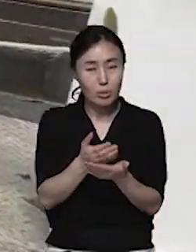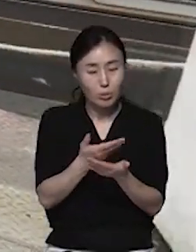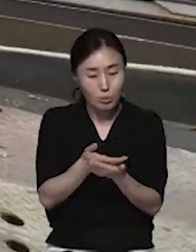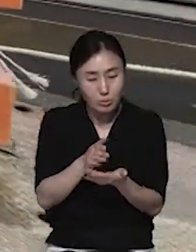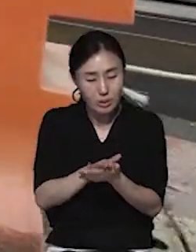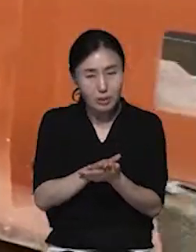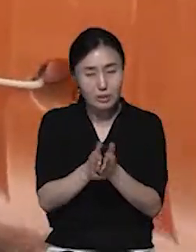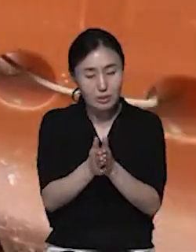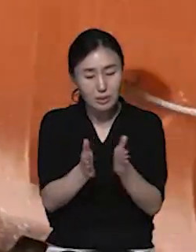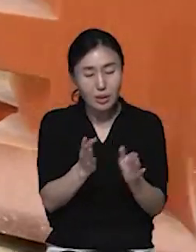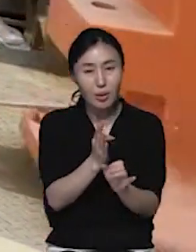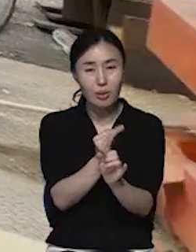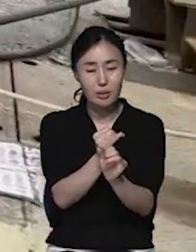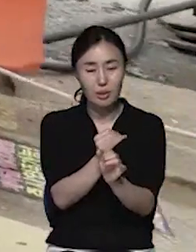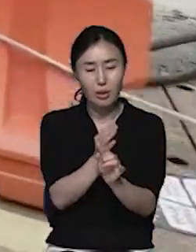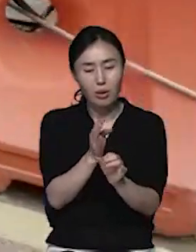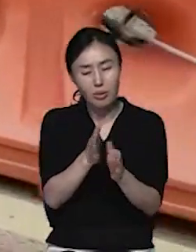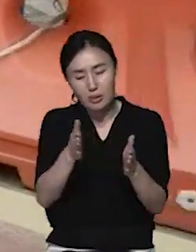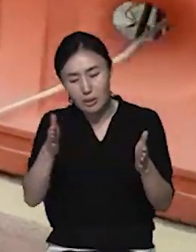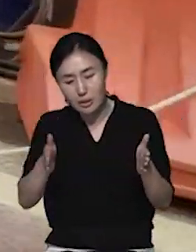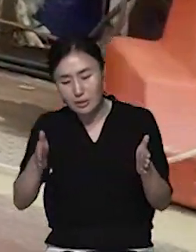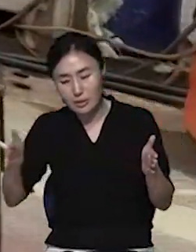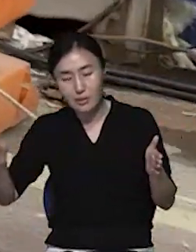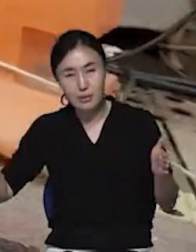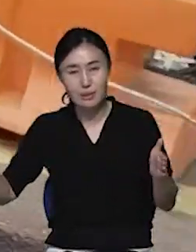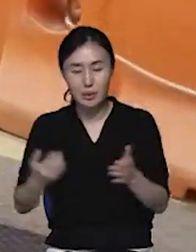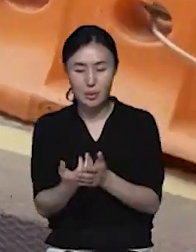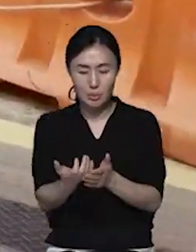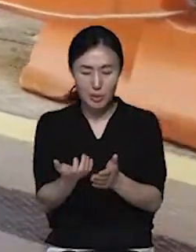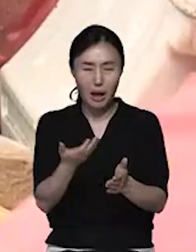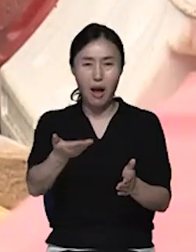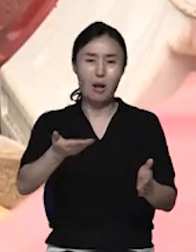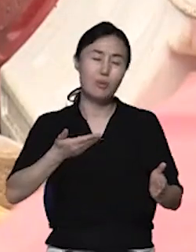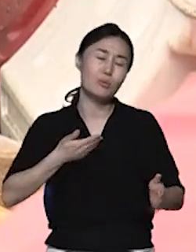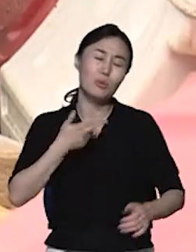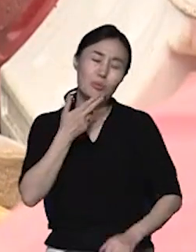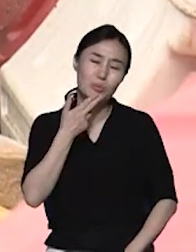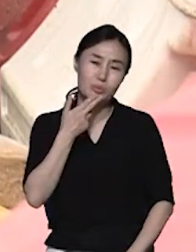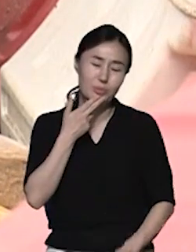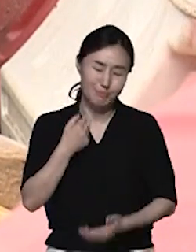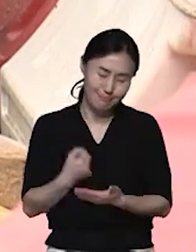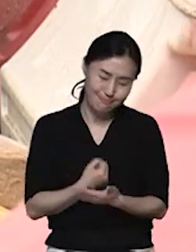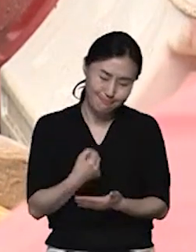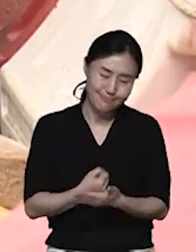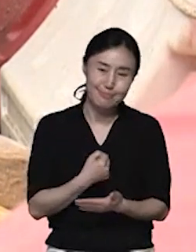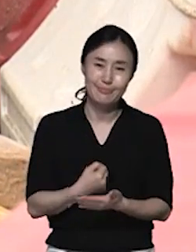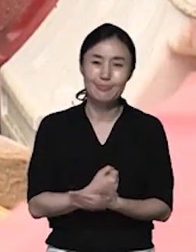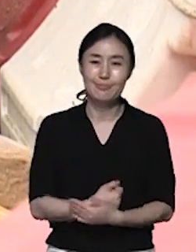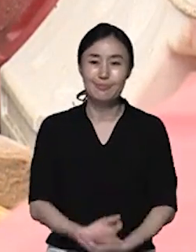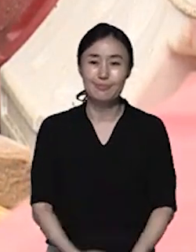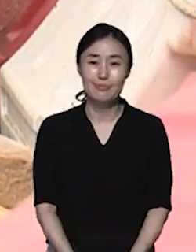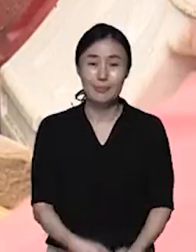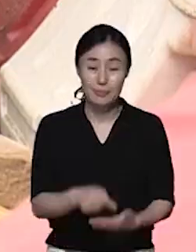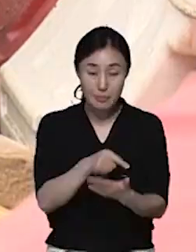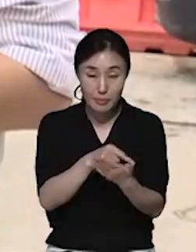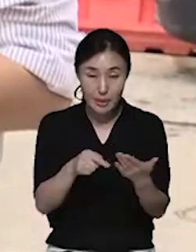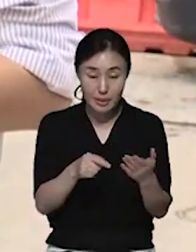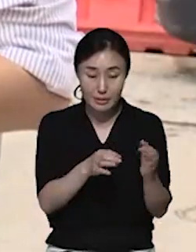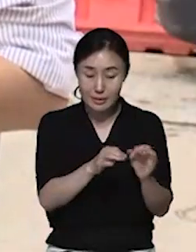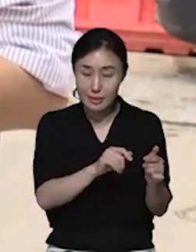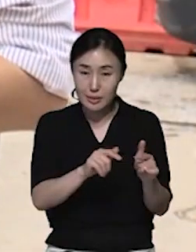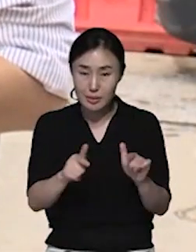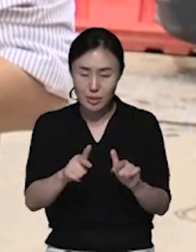시작되는지, 공사 범위는 얼마나 되는지에 대한 사전 통지는 없었다고 분통을 터뜨립니다. 피해 상가들의